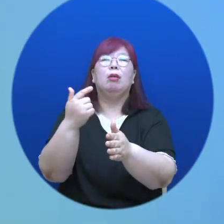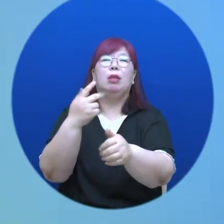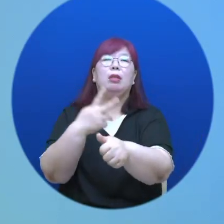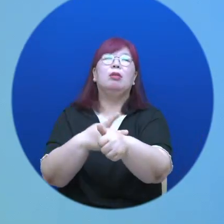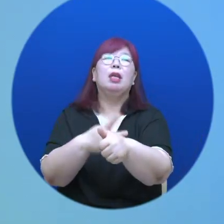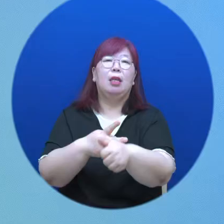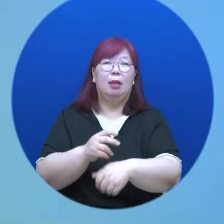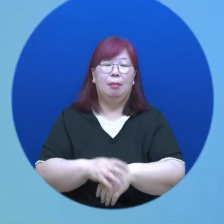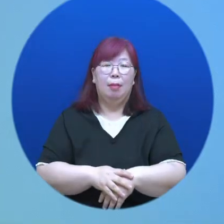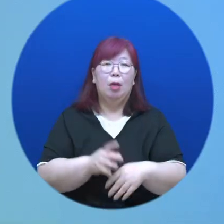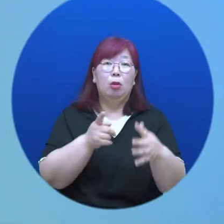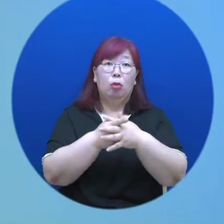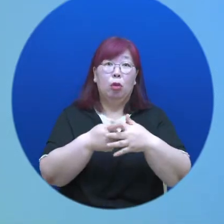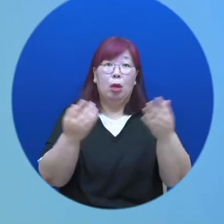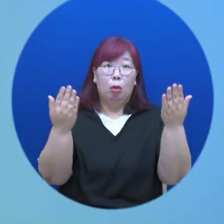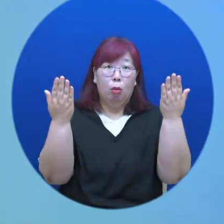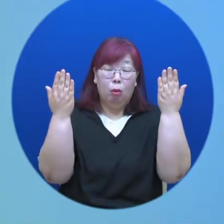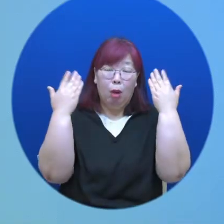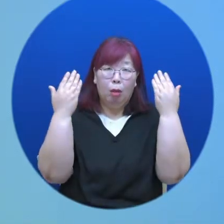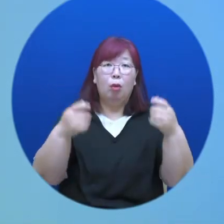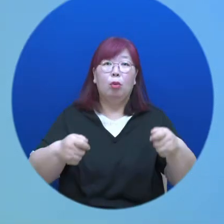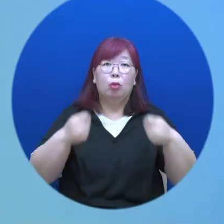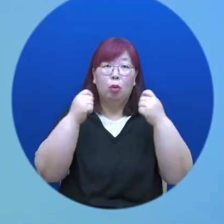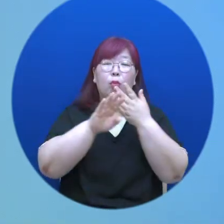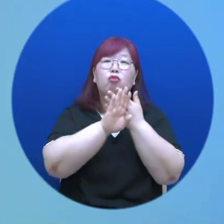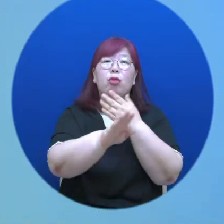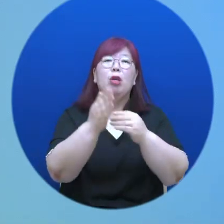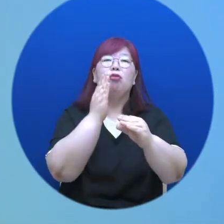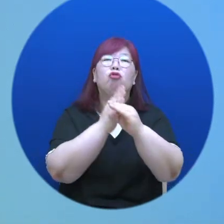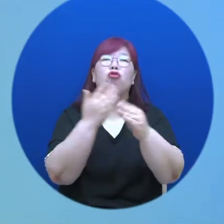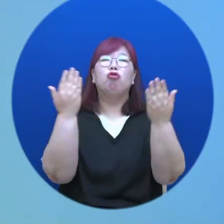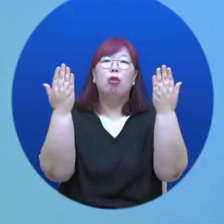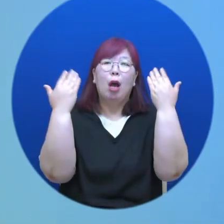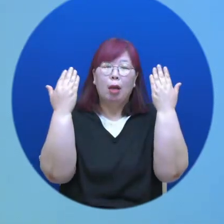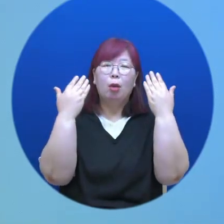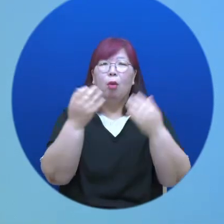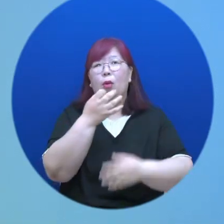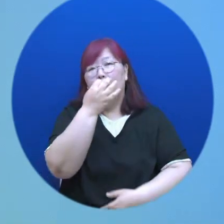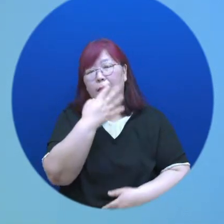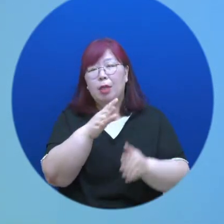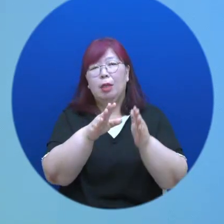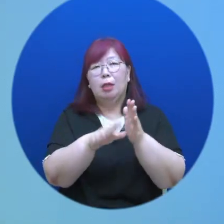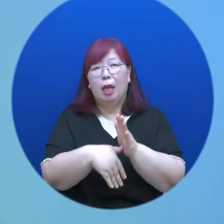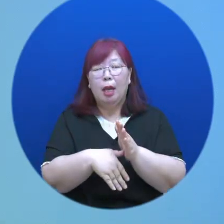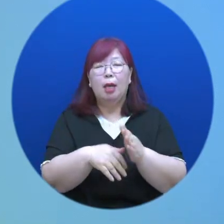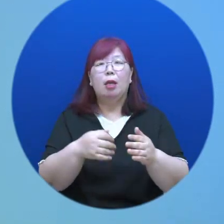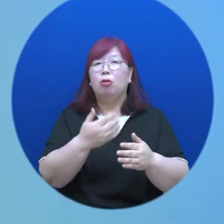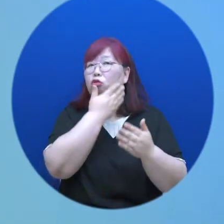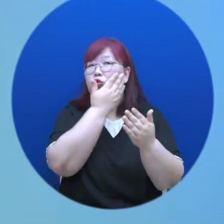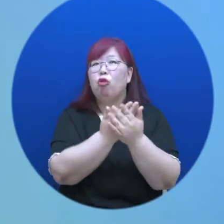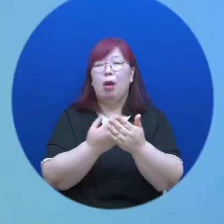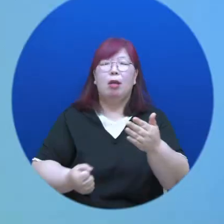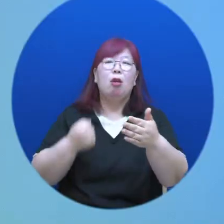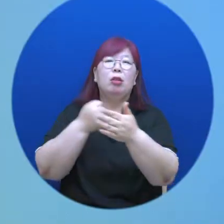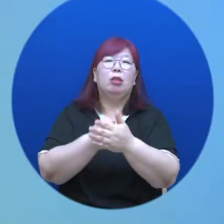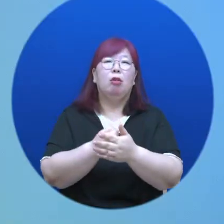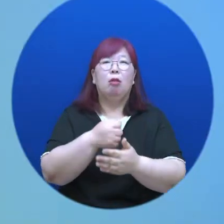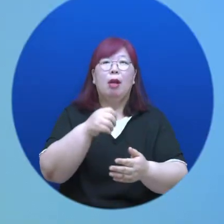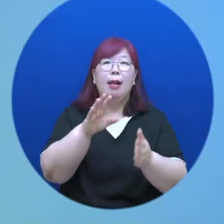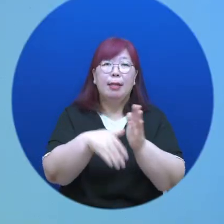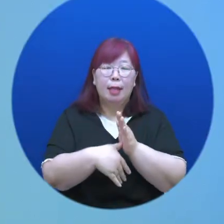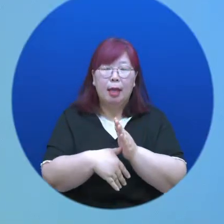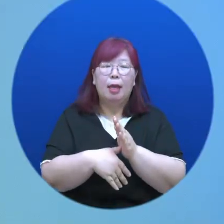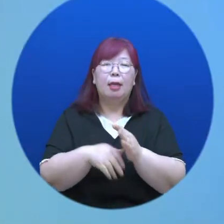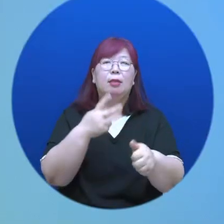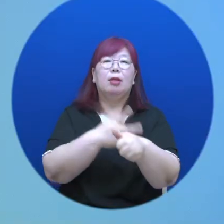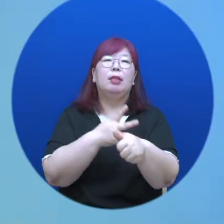초등학교를 졸업하고 중학교에 갑니다. 계속 연락을 드렸어요. 힘든 일이 있을 때, 중요한 결정 앞에 있을 때 연락을